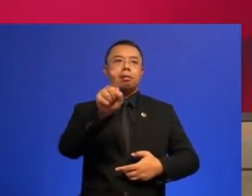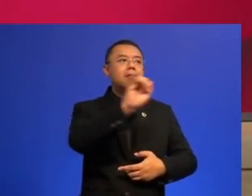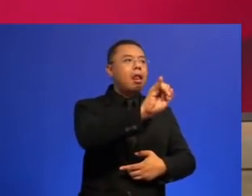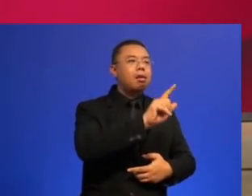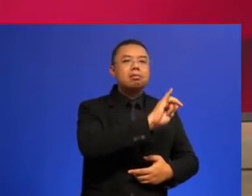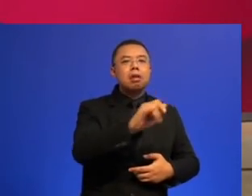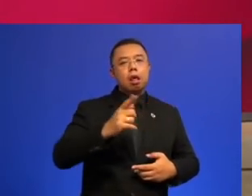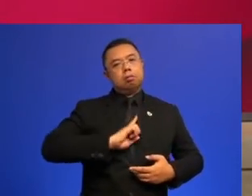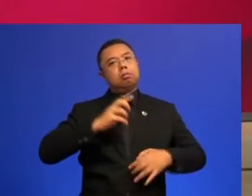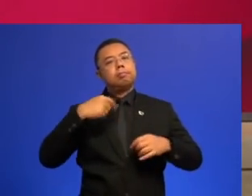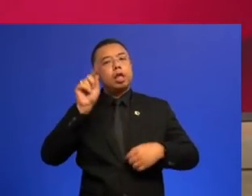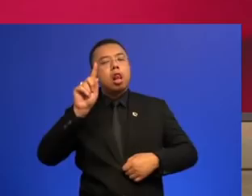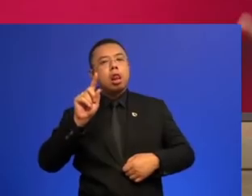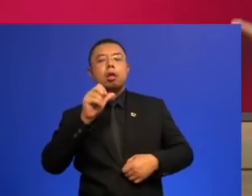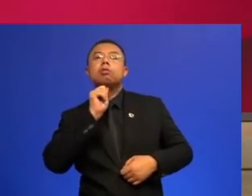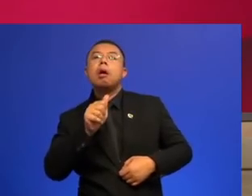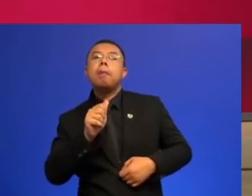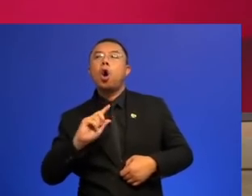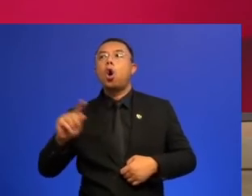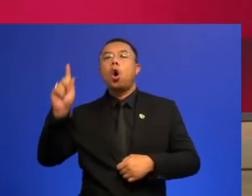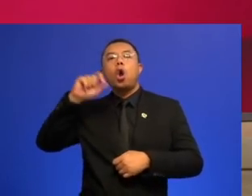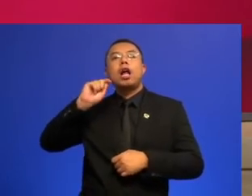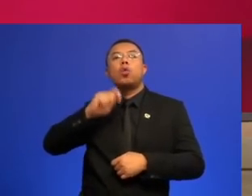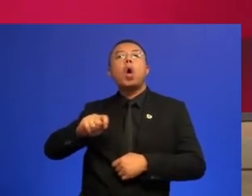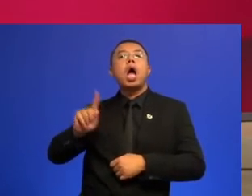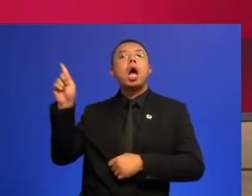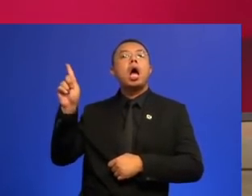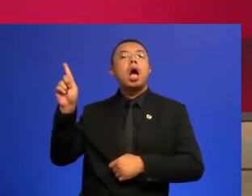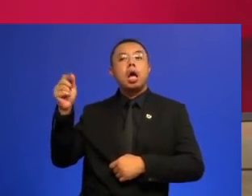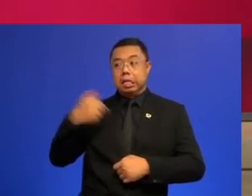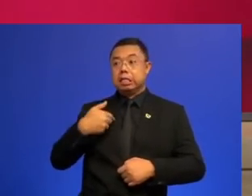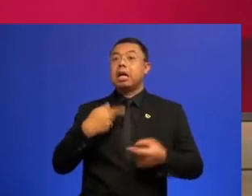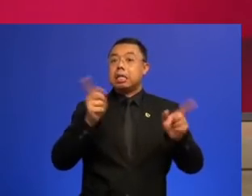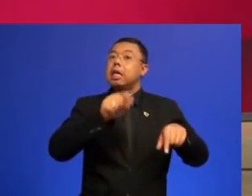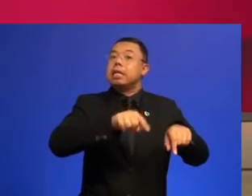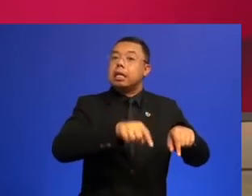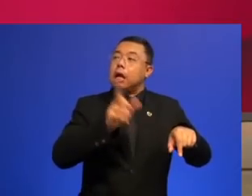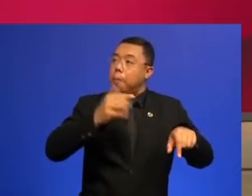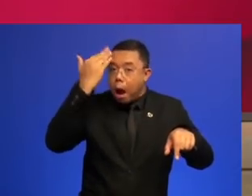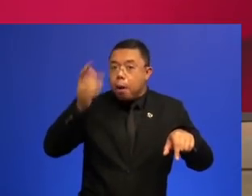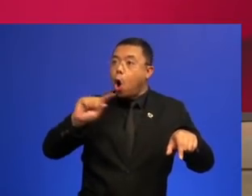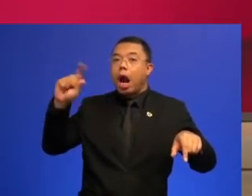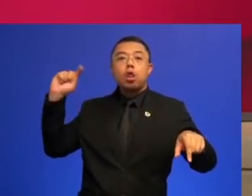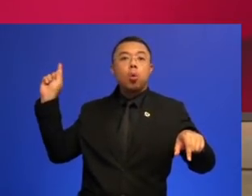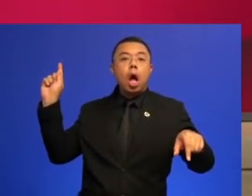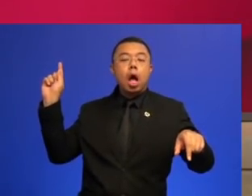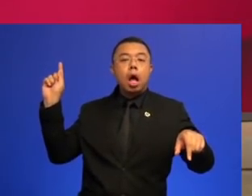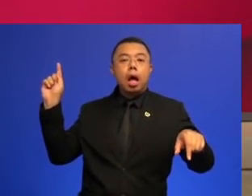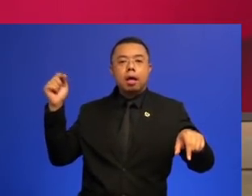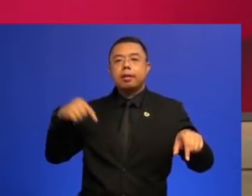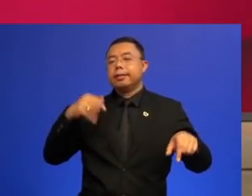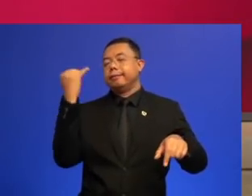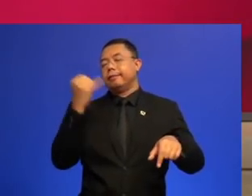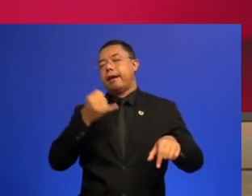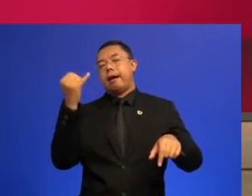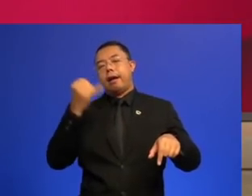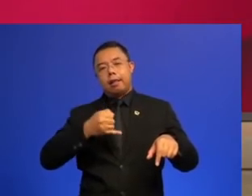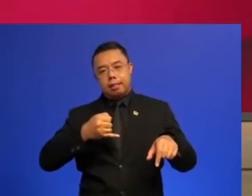Dan satu-satunya di kambing hitam kan adalah orang tua. Aku seperti ini karena orang tua. Dan ini jahat.